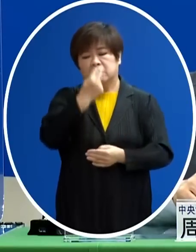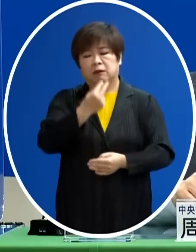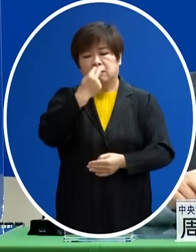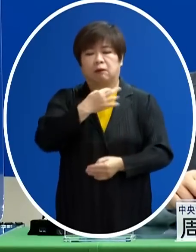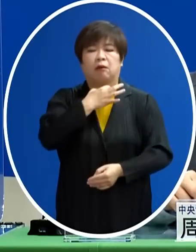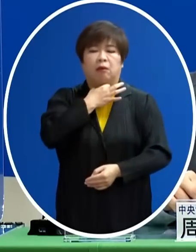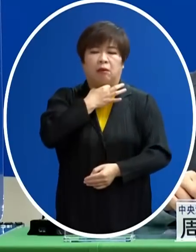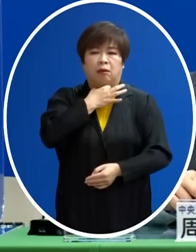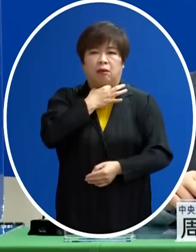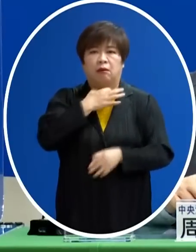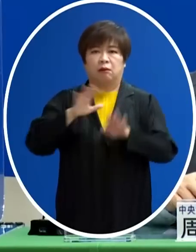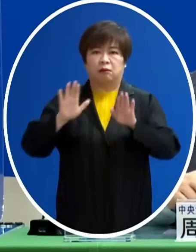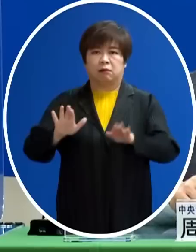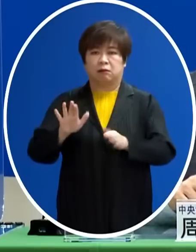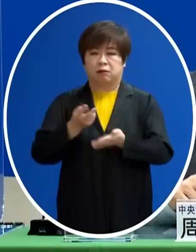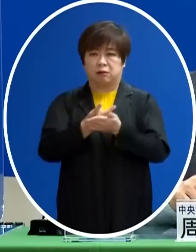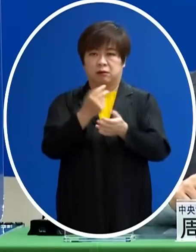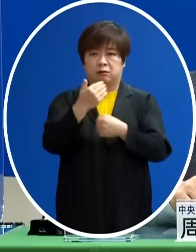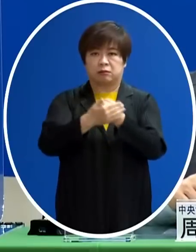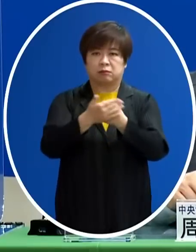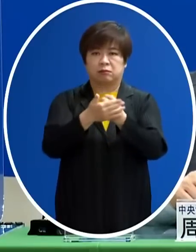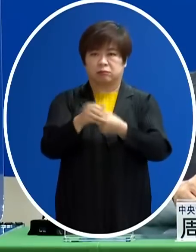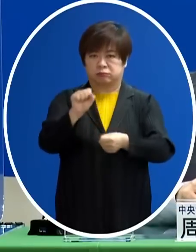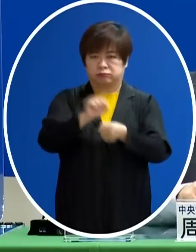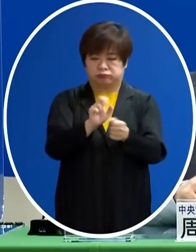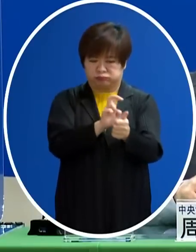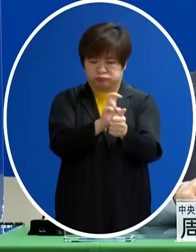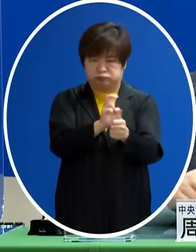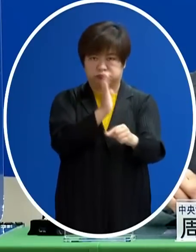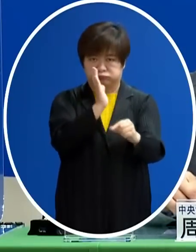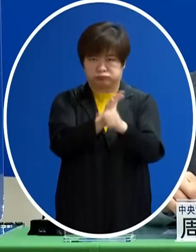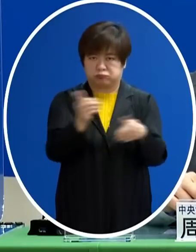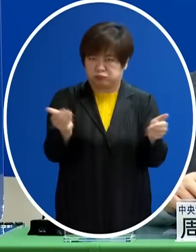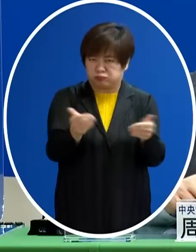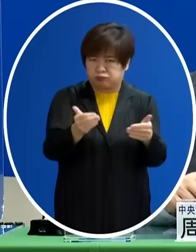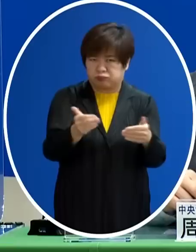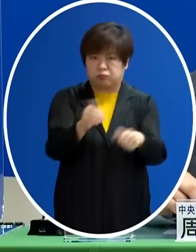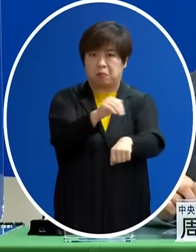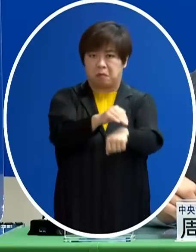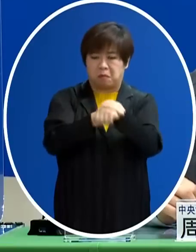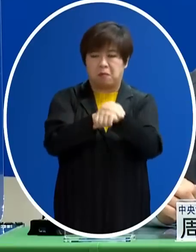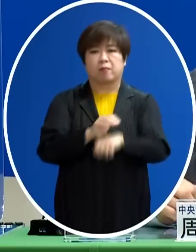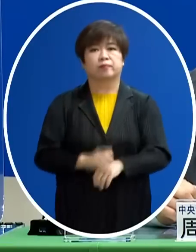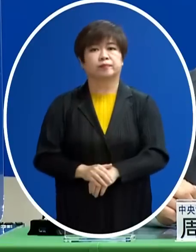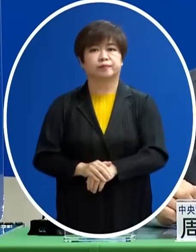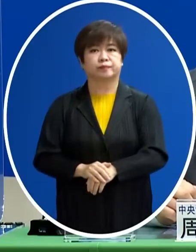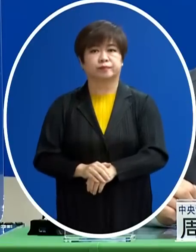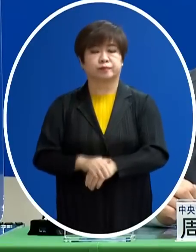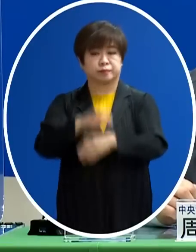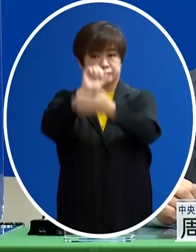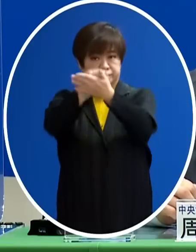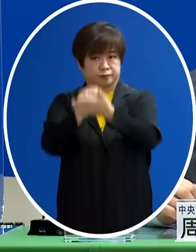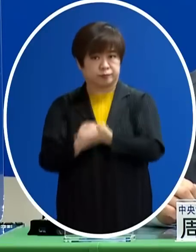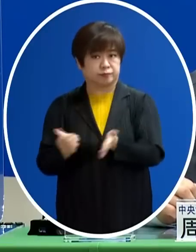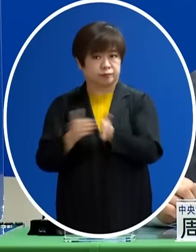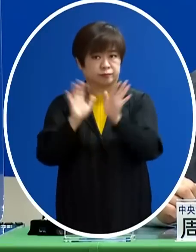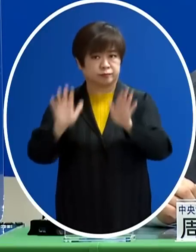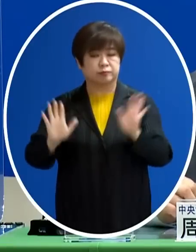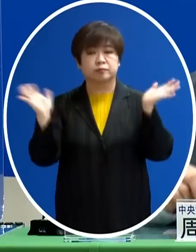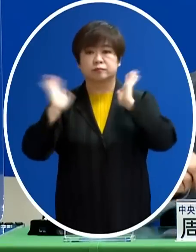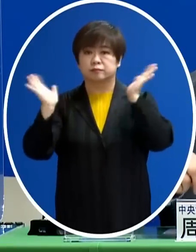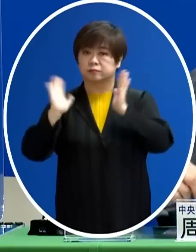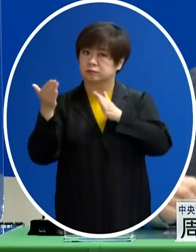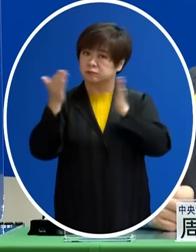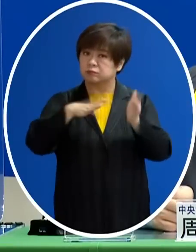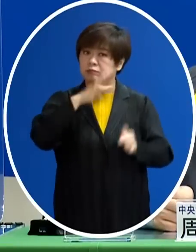那目前在医院的加护病房当中哈，救治当中哈。那我们累积到现在，特别针对儿童的